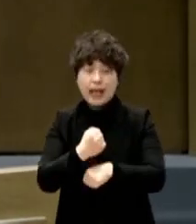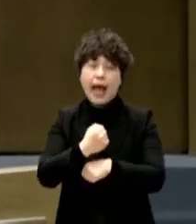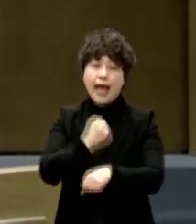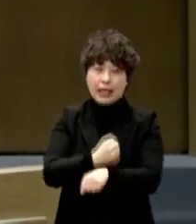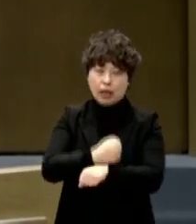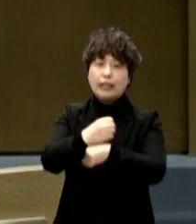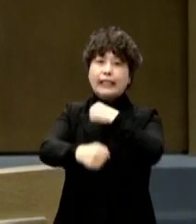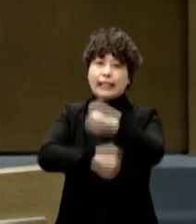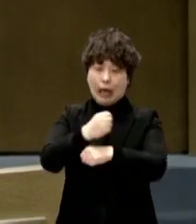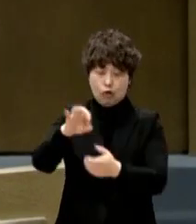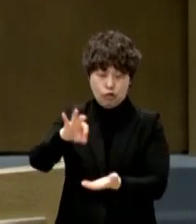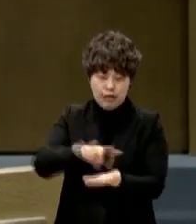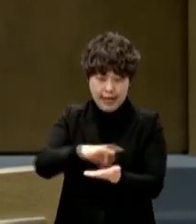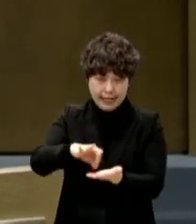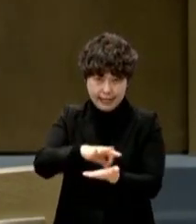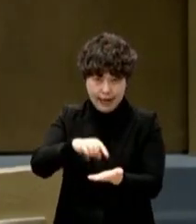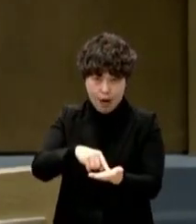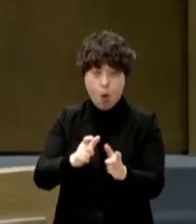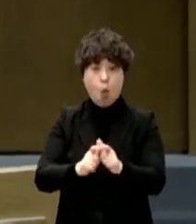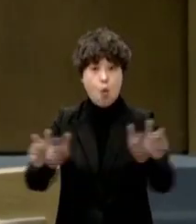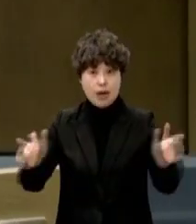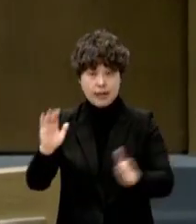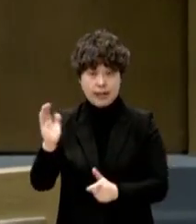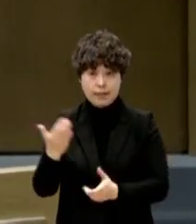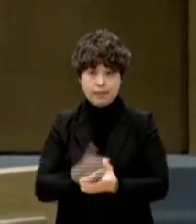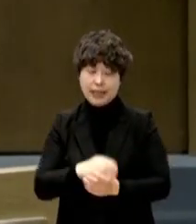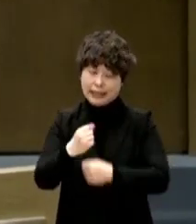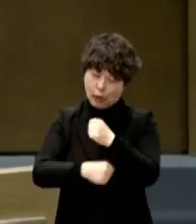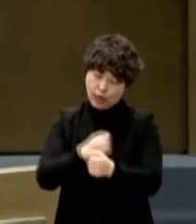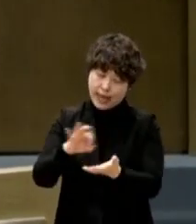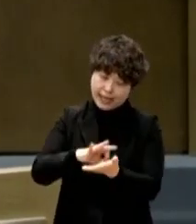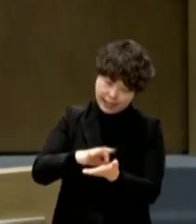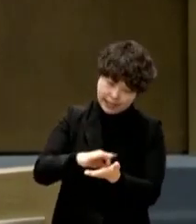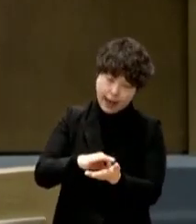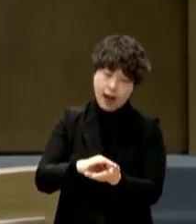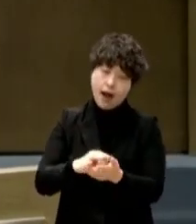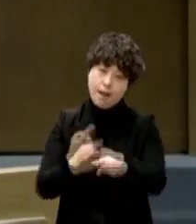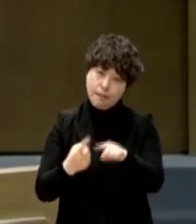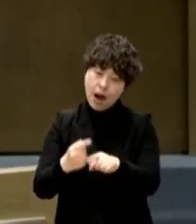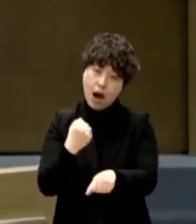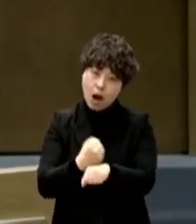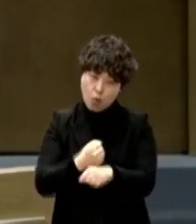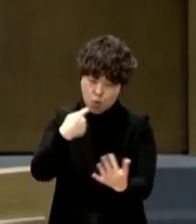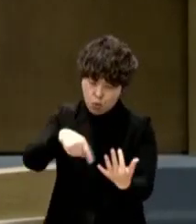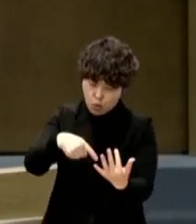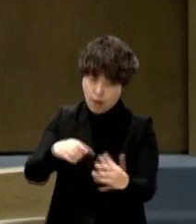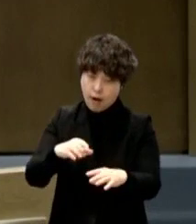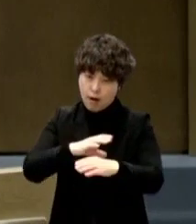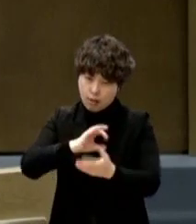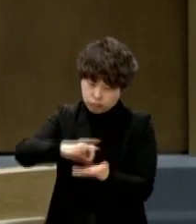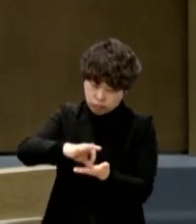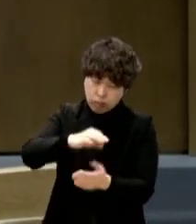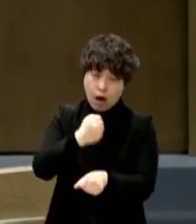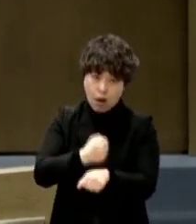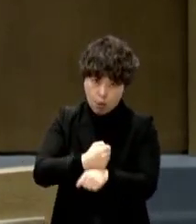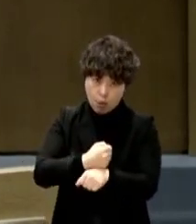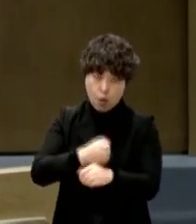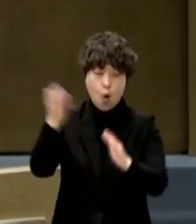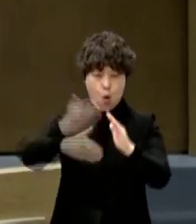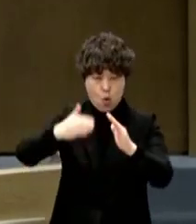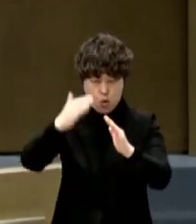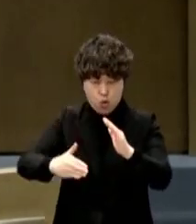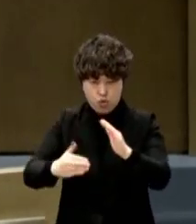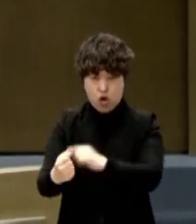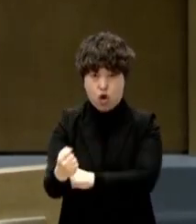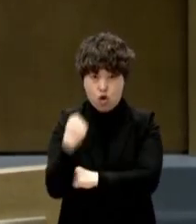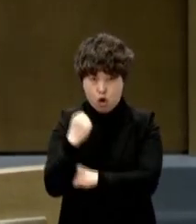예산을 확대했습니다. 이 학교는 자유롭게 예산을 편성하고 효율적으로 집행해서 교육력을 더욱 높일 수